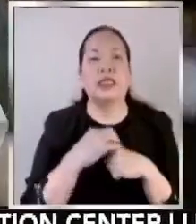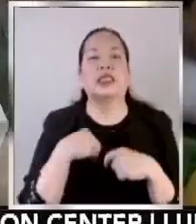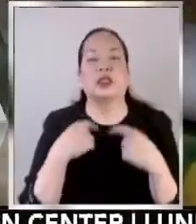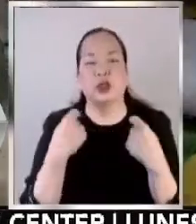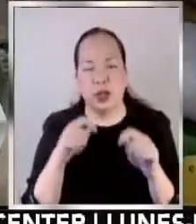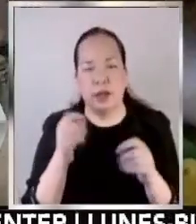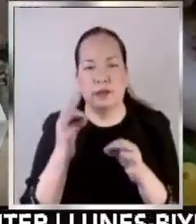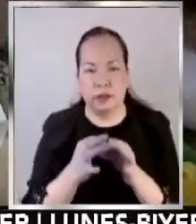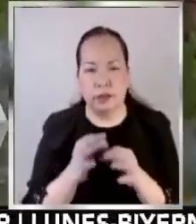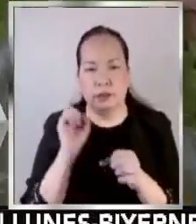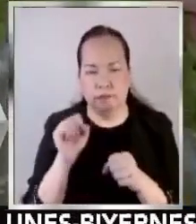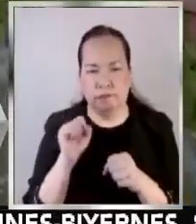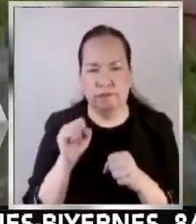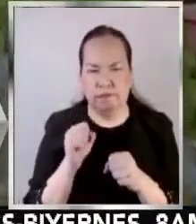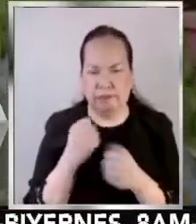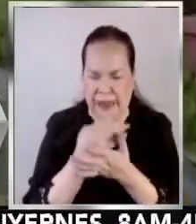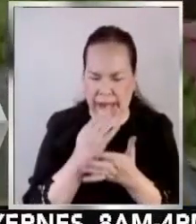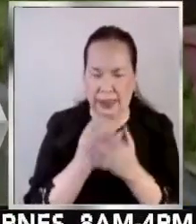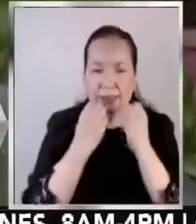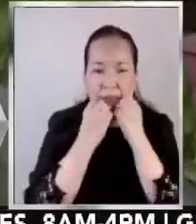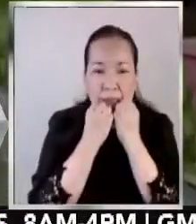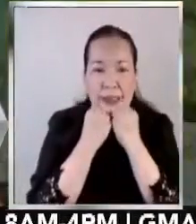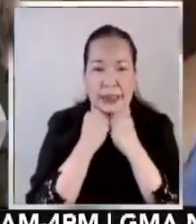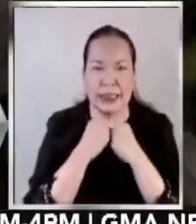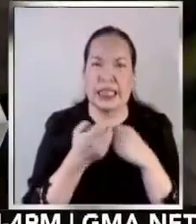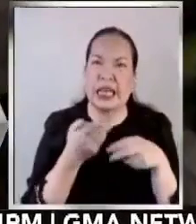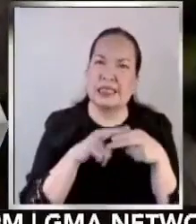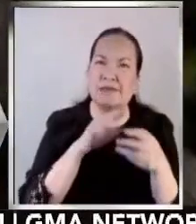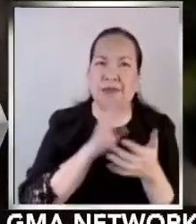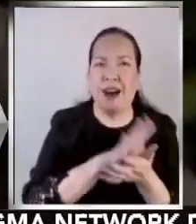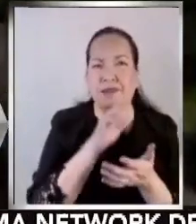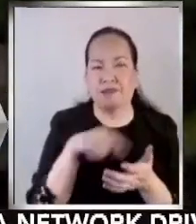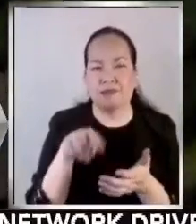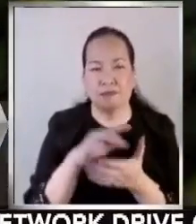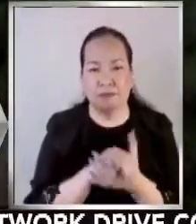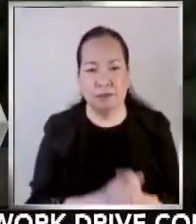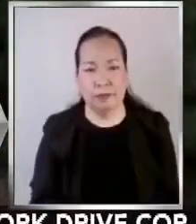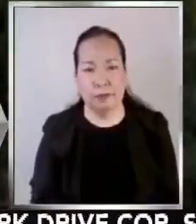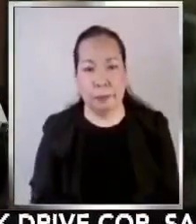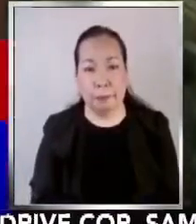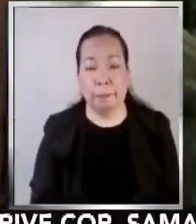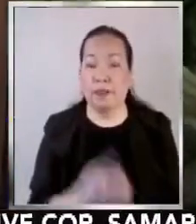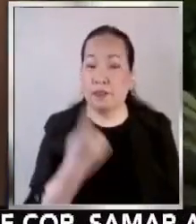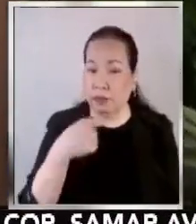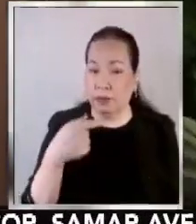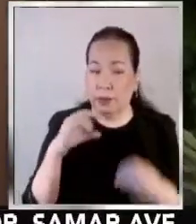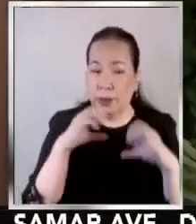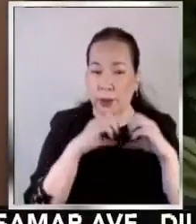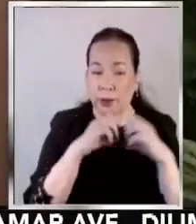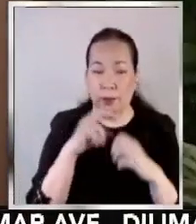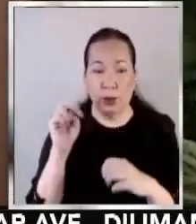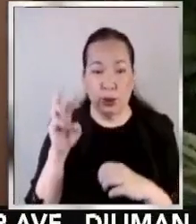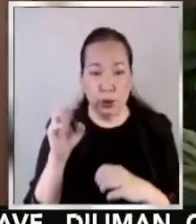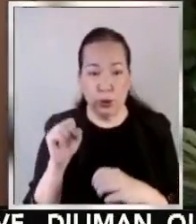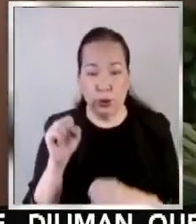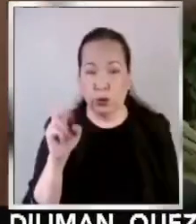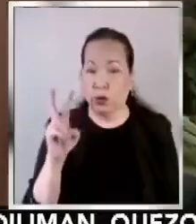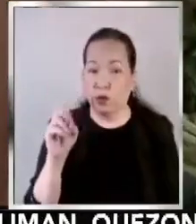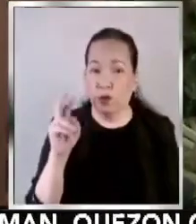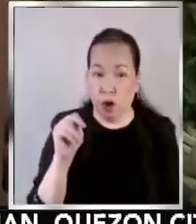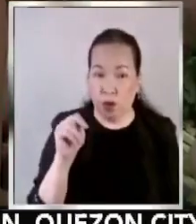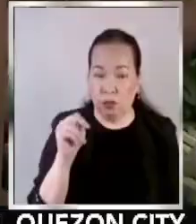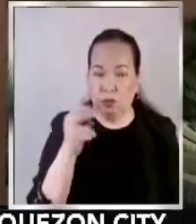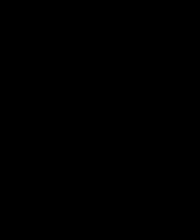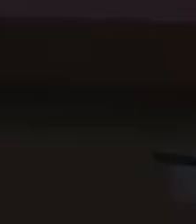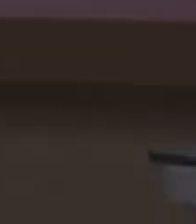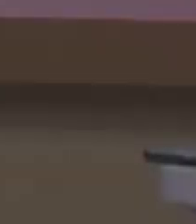mo budget eh. Pamahal na ang pamahal eh. Para sa GMA Integrated News, Von Aquino nakatutok, 24